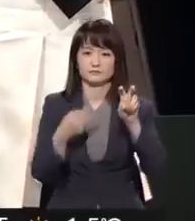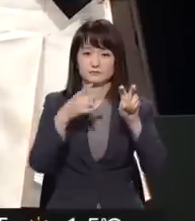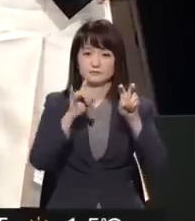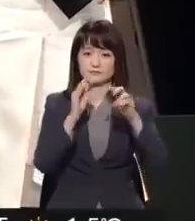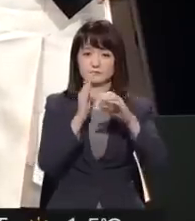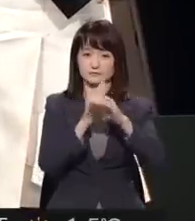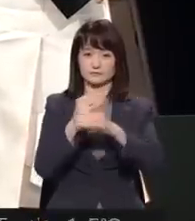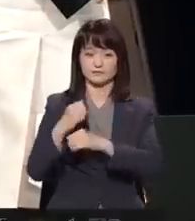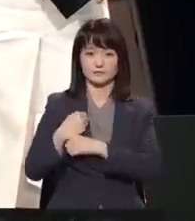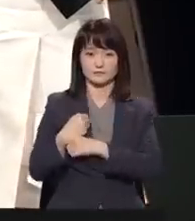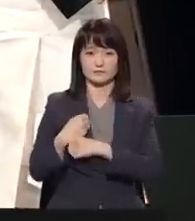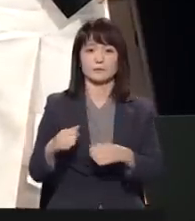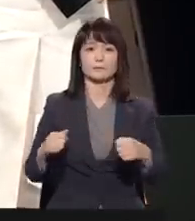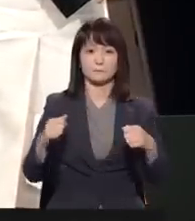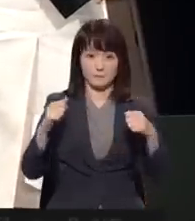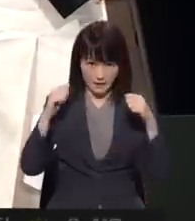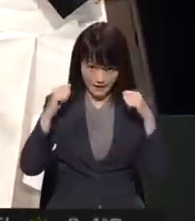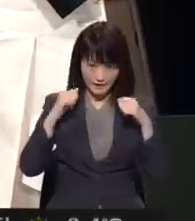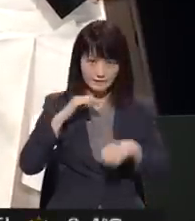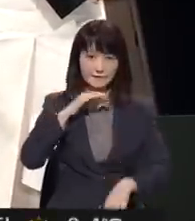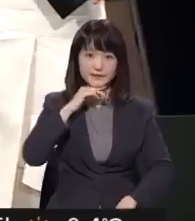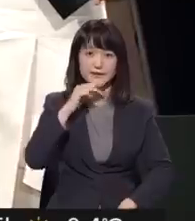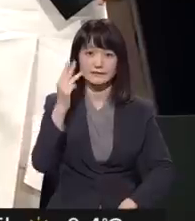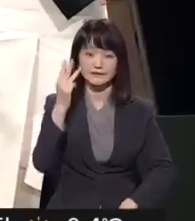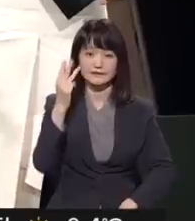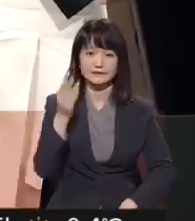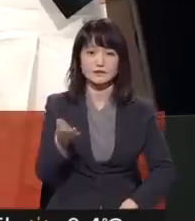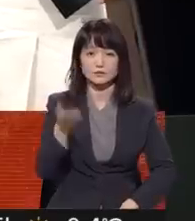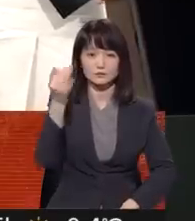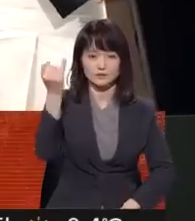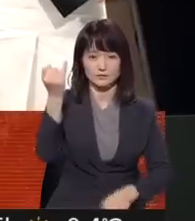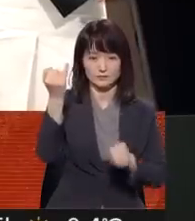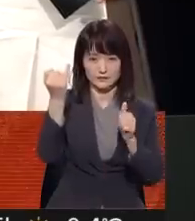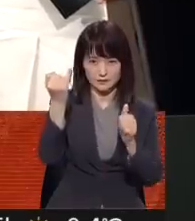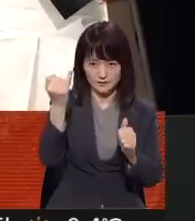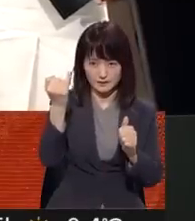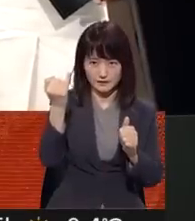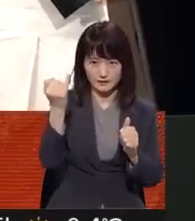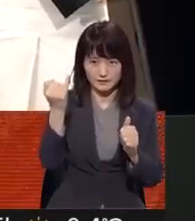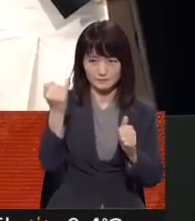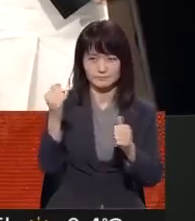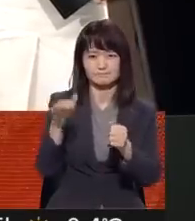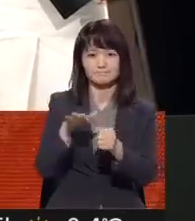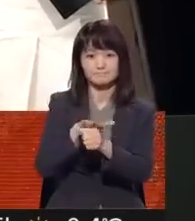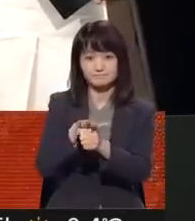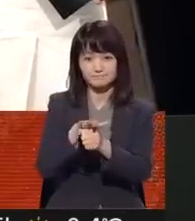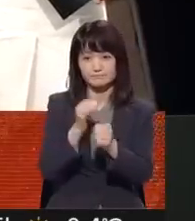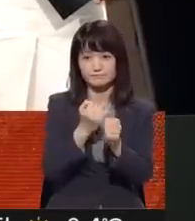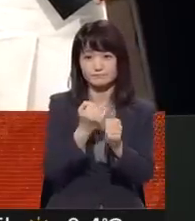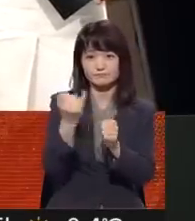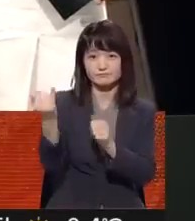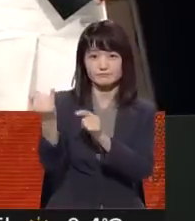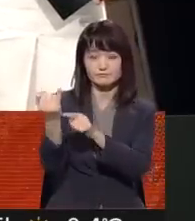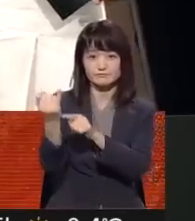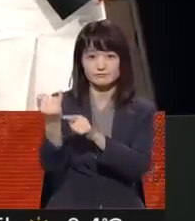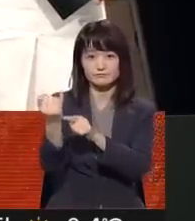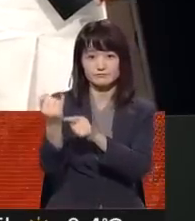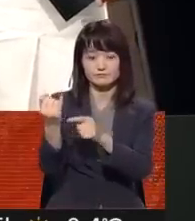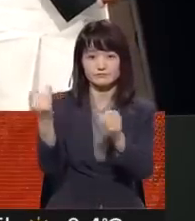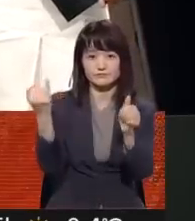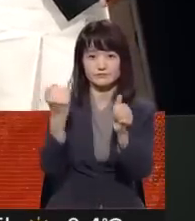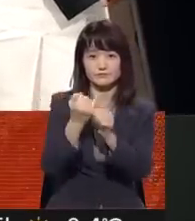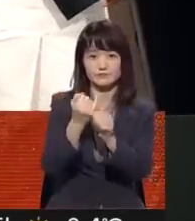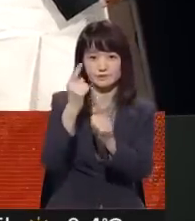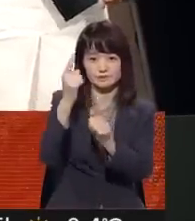20대 중반 군대를 전역하자마자 3살 연상의 아내를 만나 사랑에 빠진 전씨 당시 아내는 한 번의 결혼 실패로